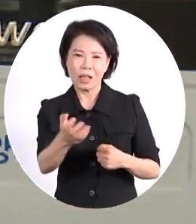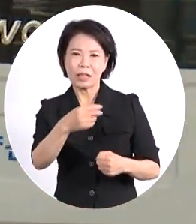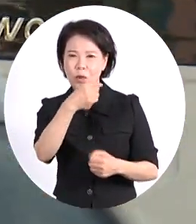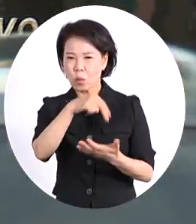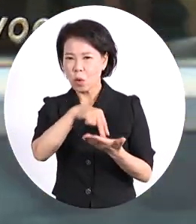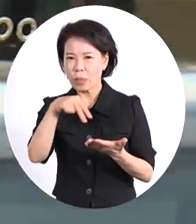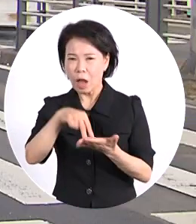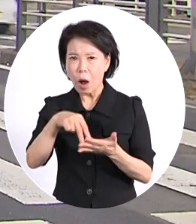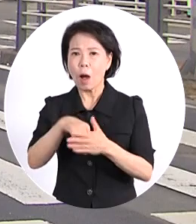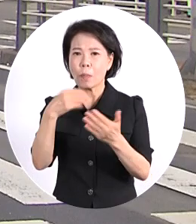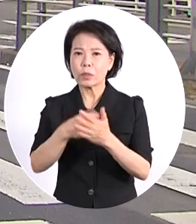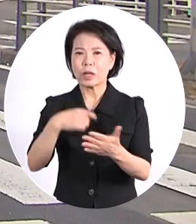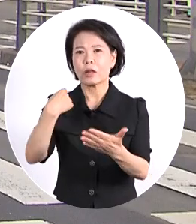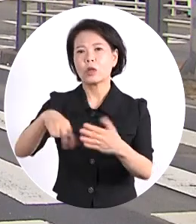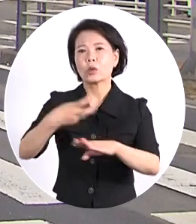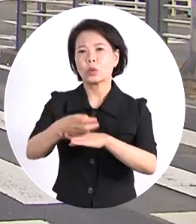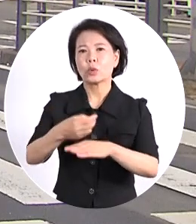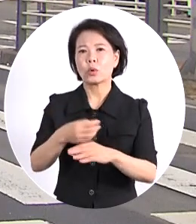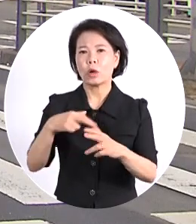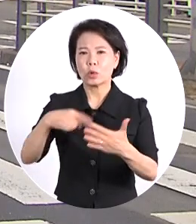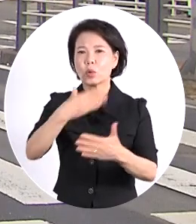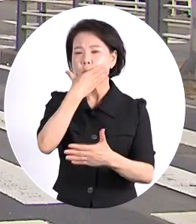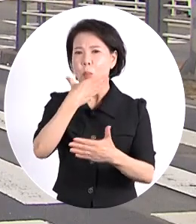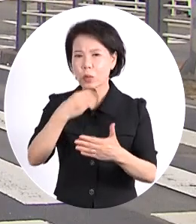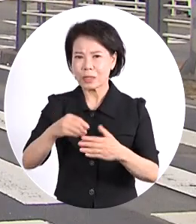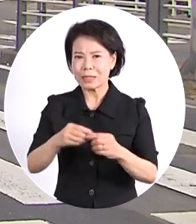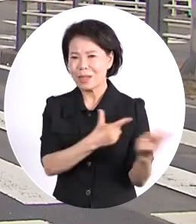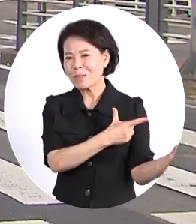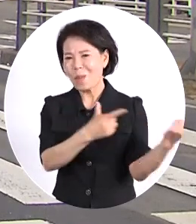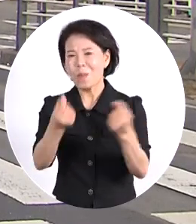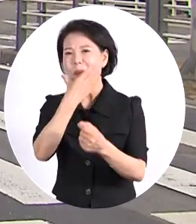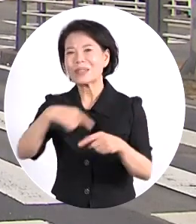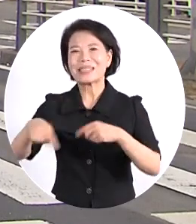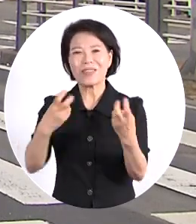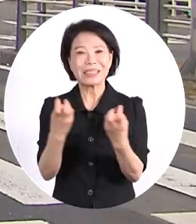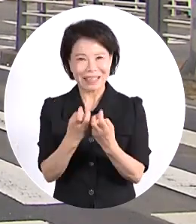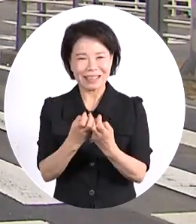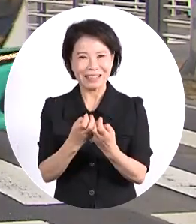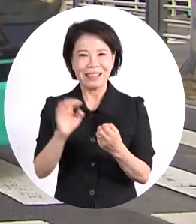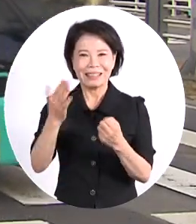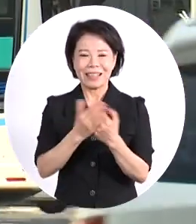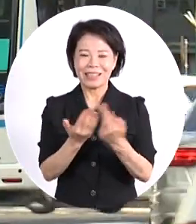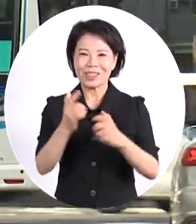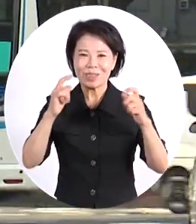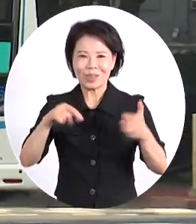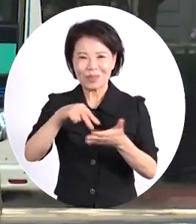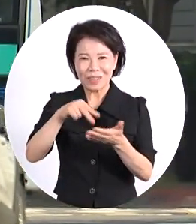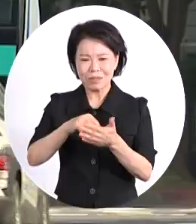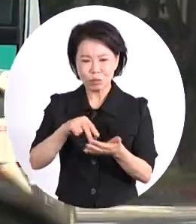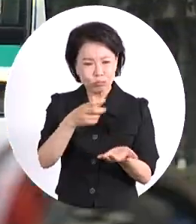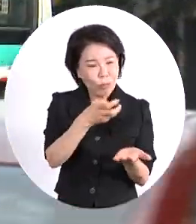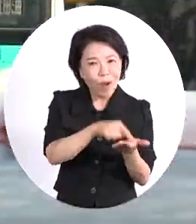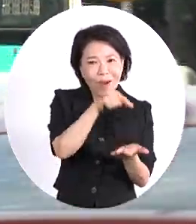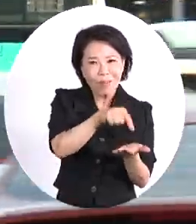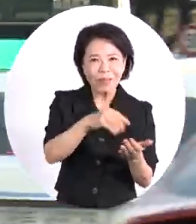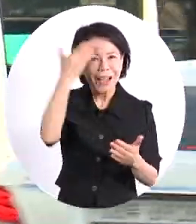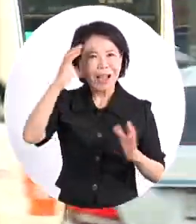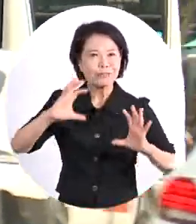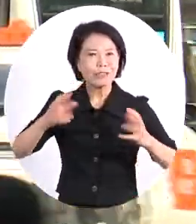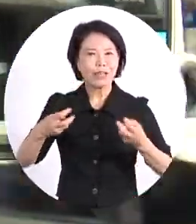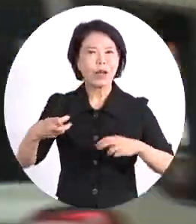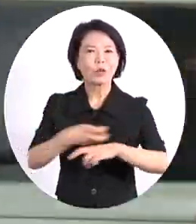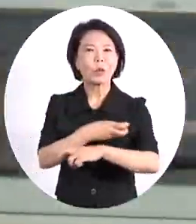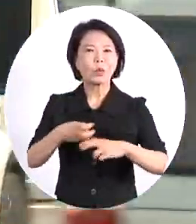보장과 교통, 교육 복지 실현을 위한 보편적 복지 정책인데요. 제주도는 이 제도가